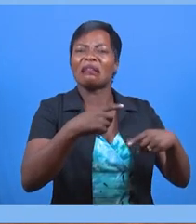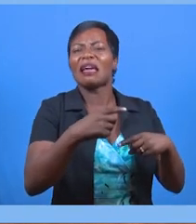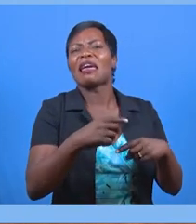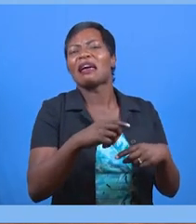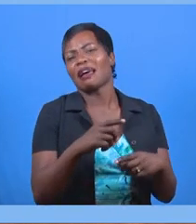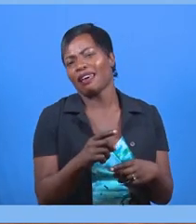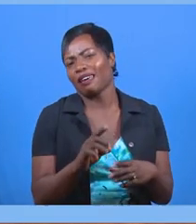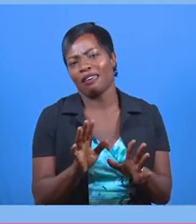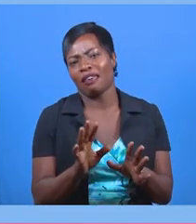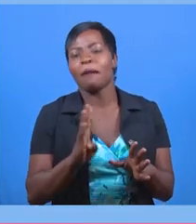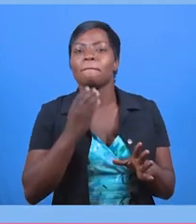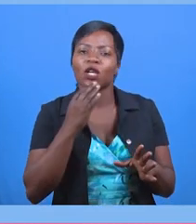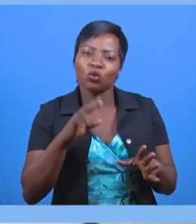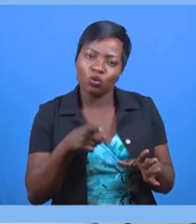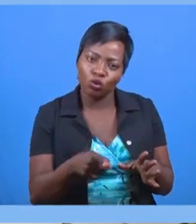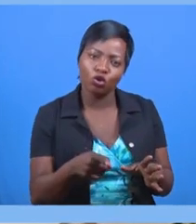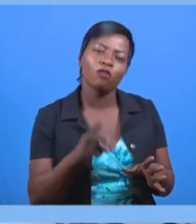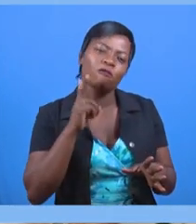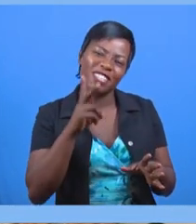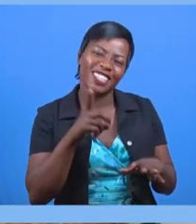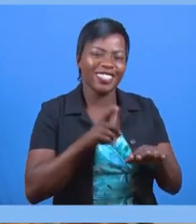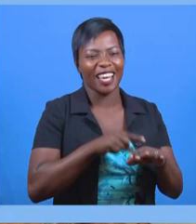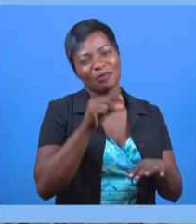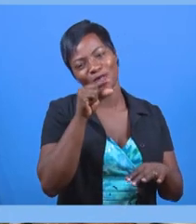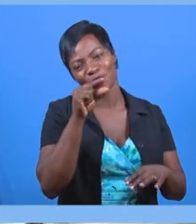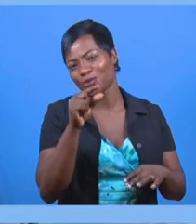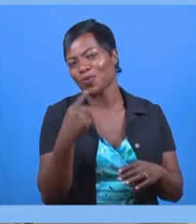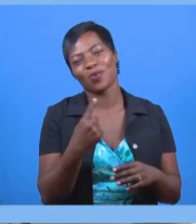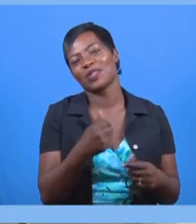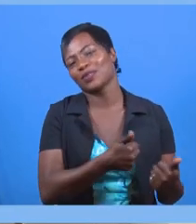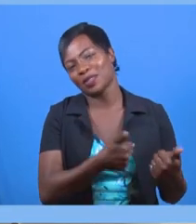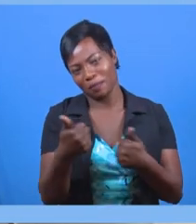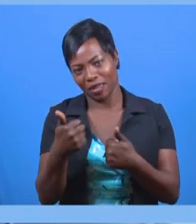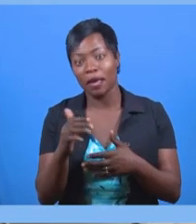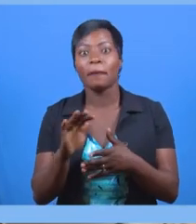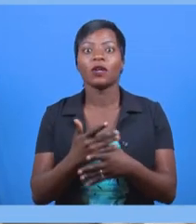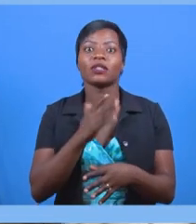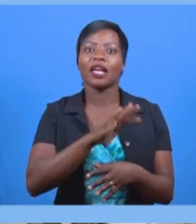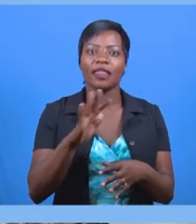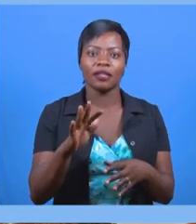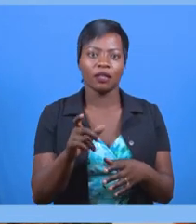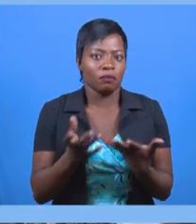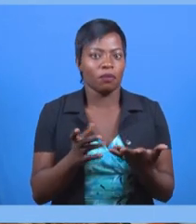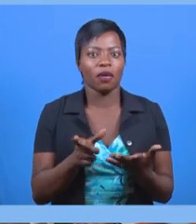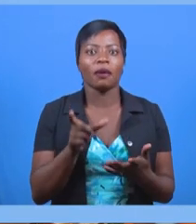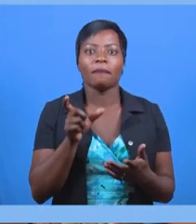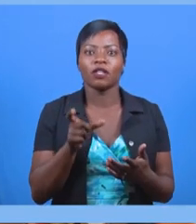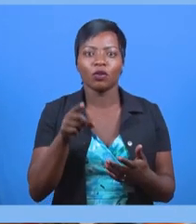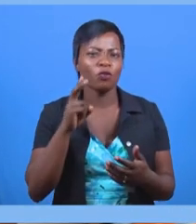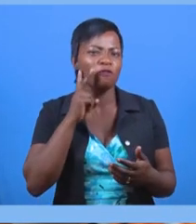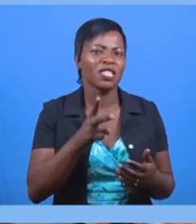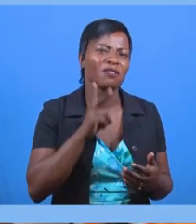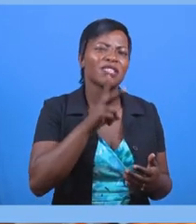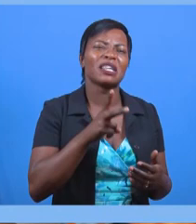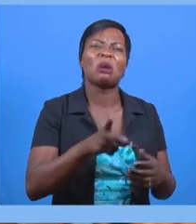ndoratiunzira basa guru. Nekuti vamwe vaenzi vatiri kuti vaenzi vari kubva vagara zvachose.